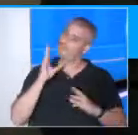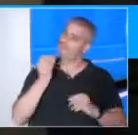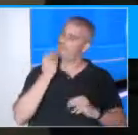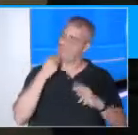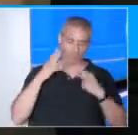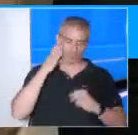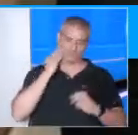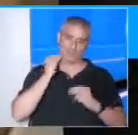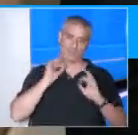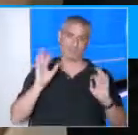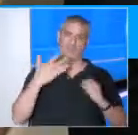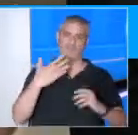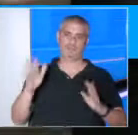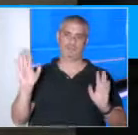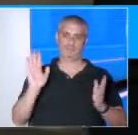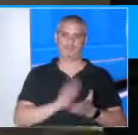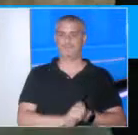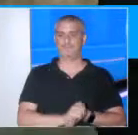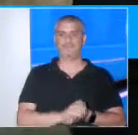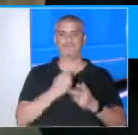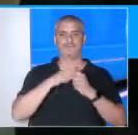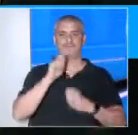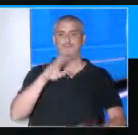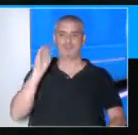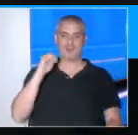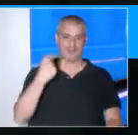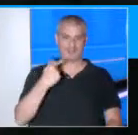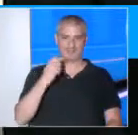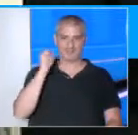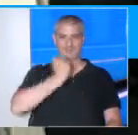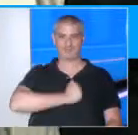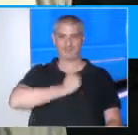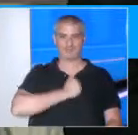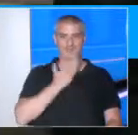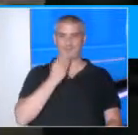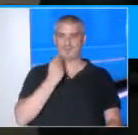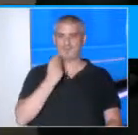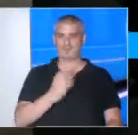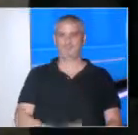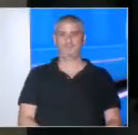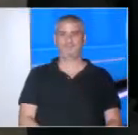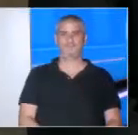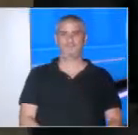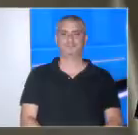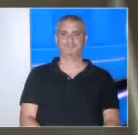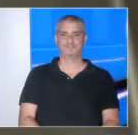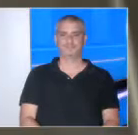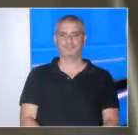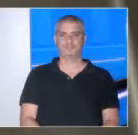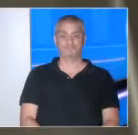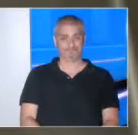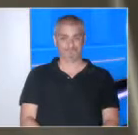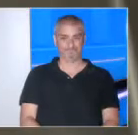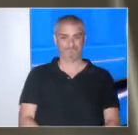ארוחות, הוא ייהנה, חבל על הזמן. חברת הכנסת מיכל וולדיגר, הציונות הדתית, תודה רבה לך שהיית. תודה רבה. תודה.